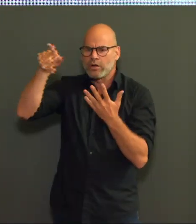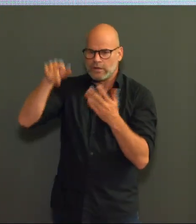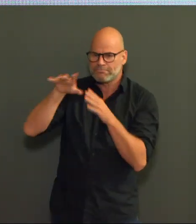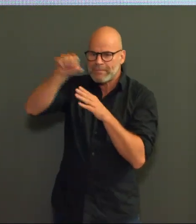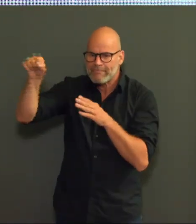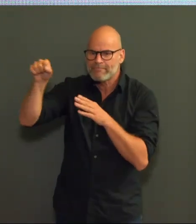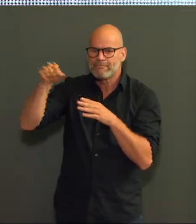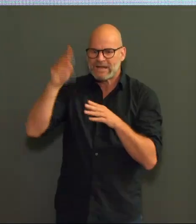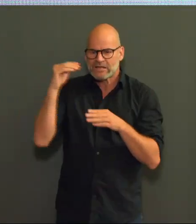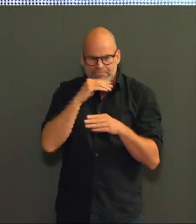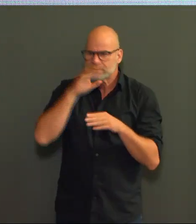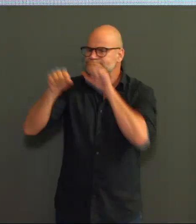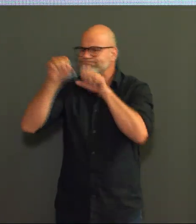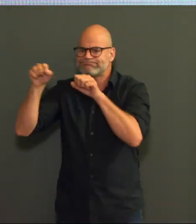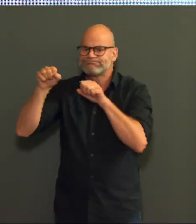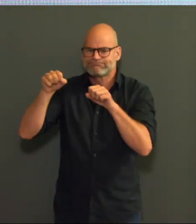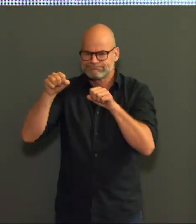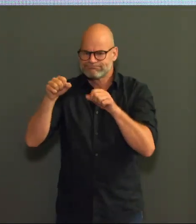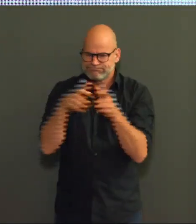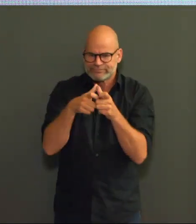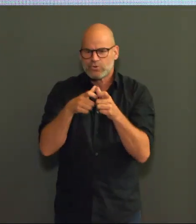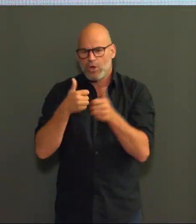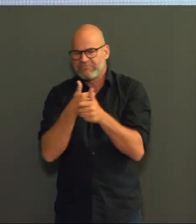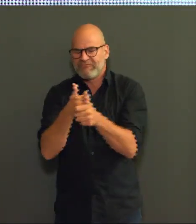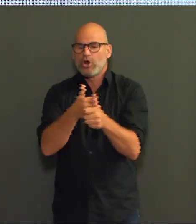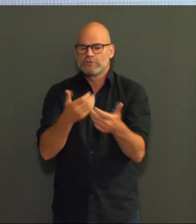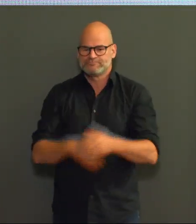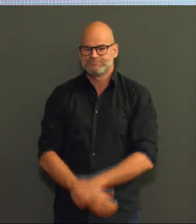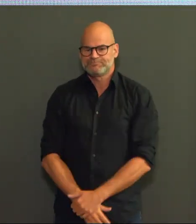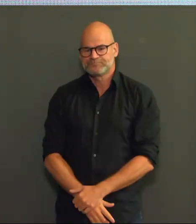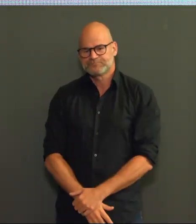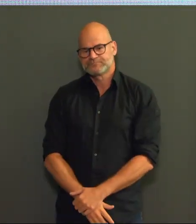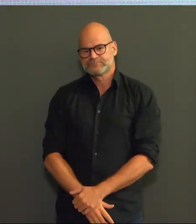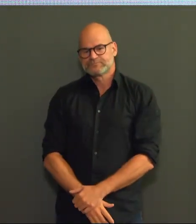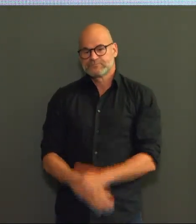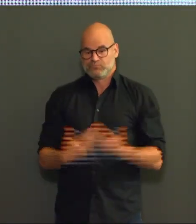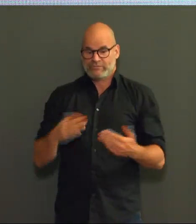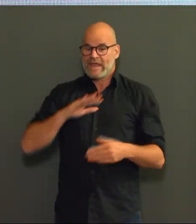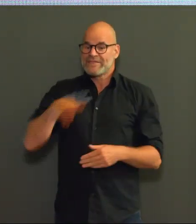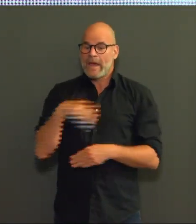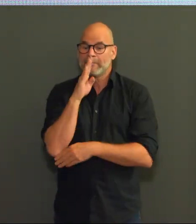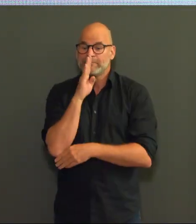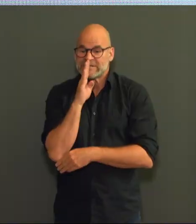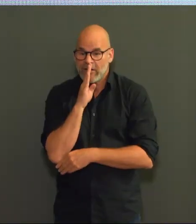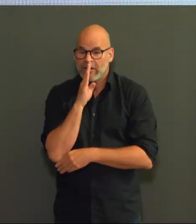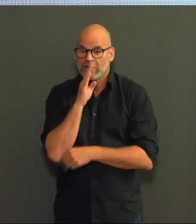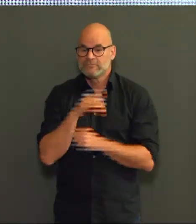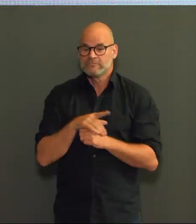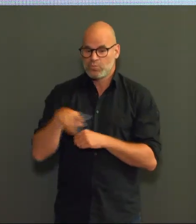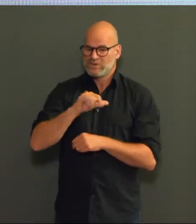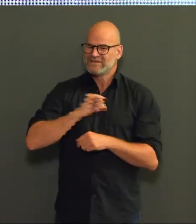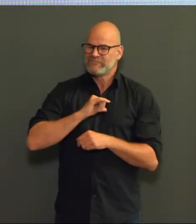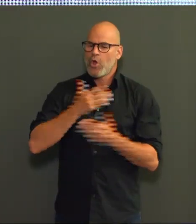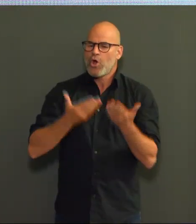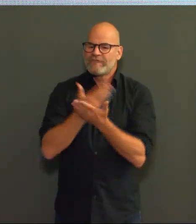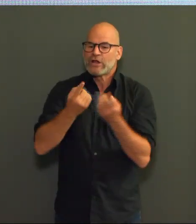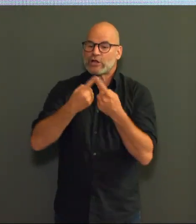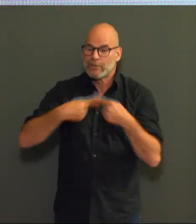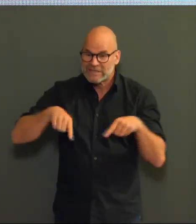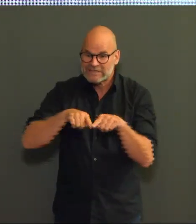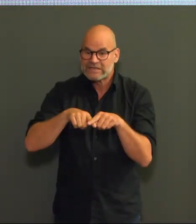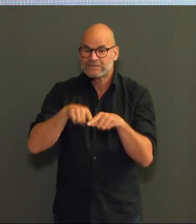mogelijk zijn. Deze mogelijke nieuwe versoepelingen komen er mede dankzij ons gedrag. We blijven ons samen inzetten om te kunnen